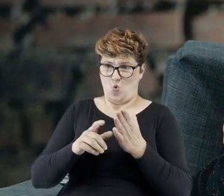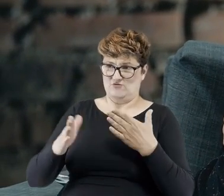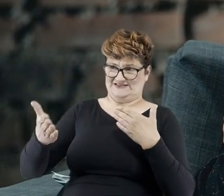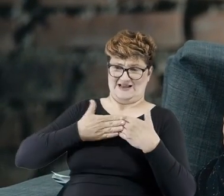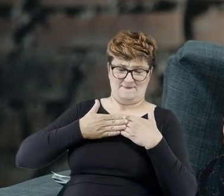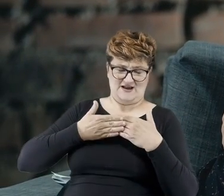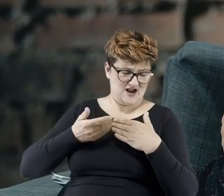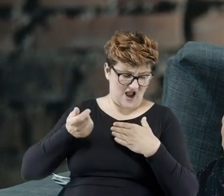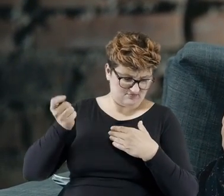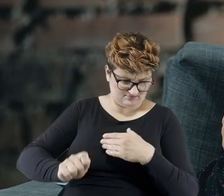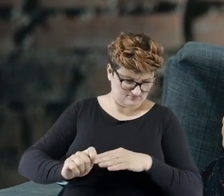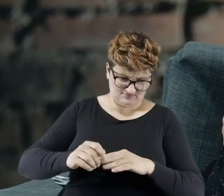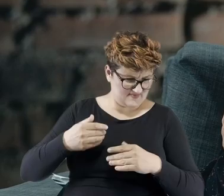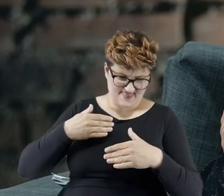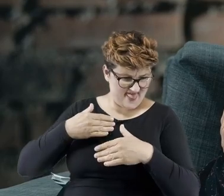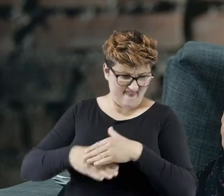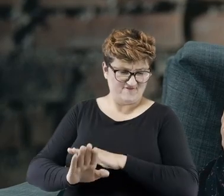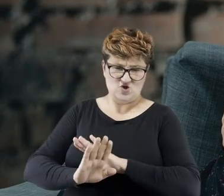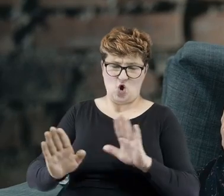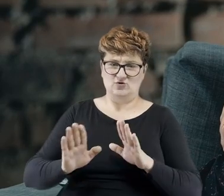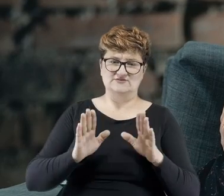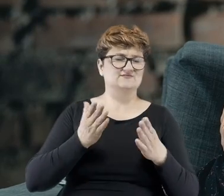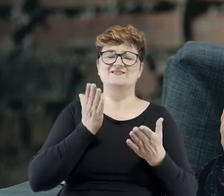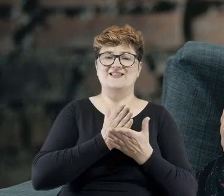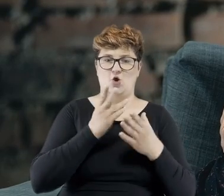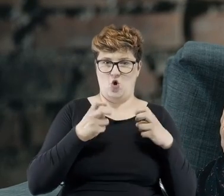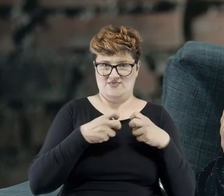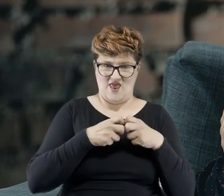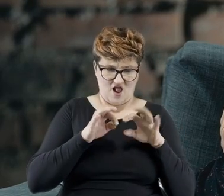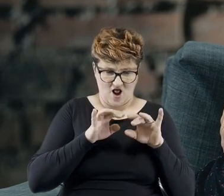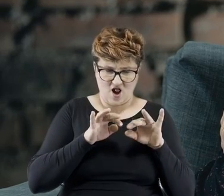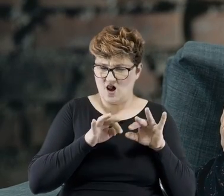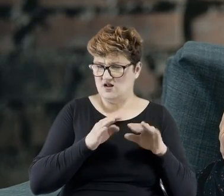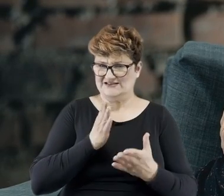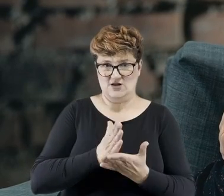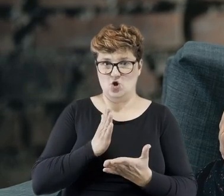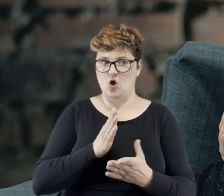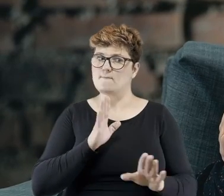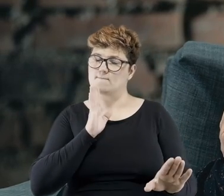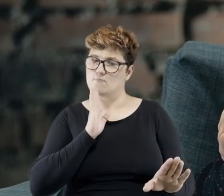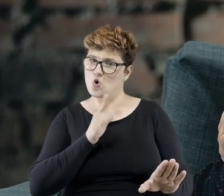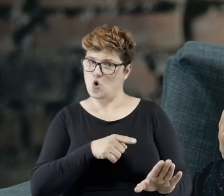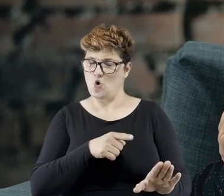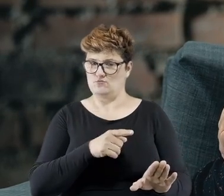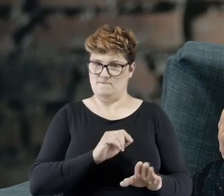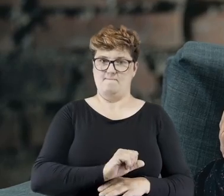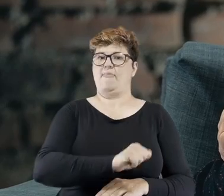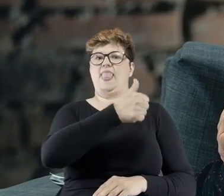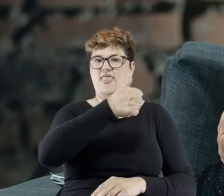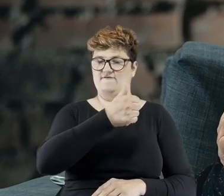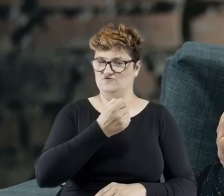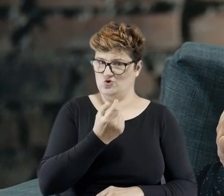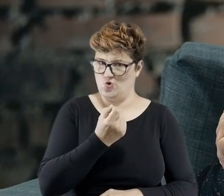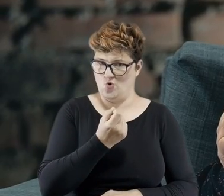pokoju i nie wychodzą poza świat internetu. Tutaj pod tym względem Przybyszewska jest trochę